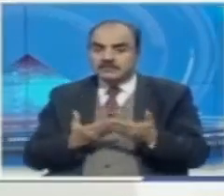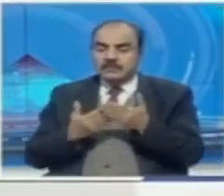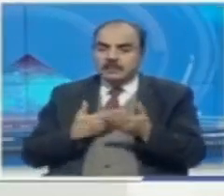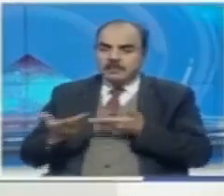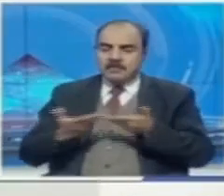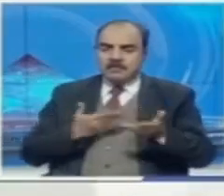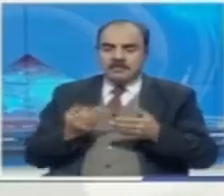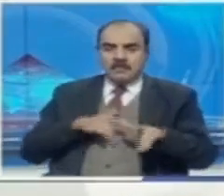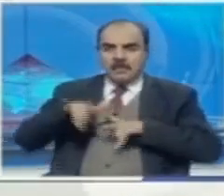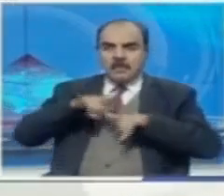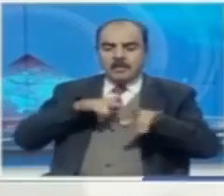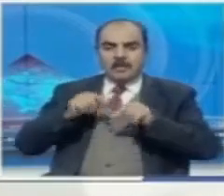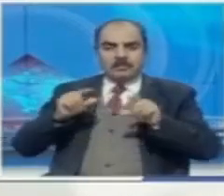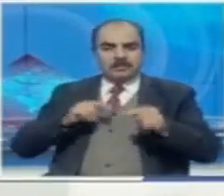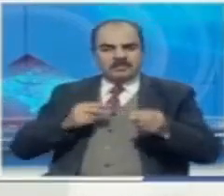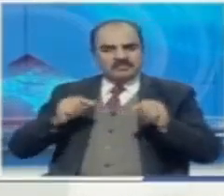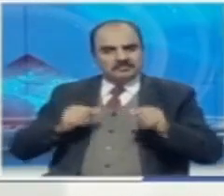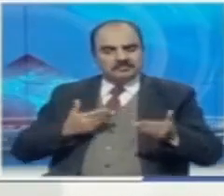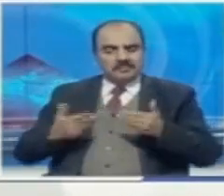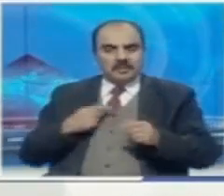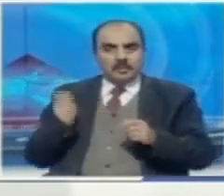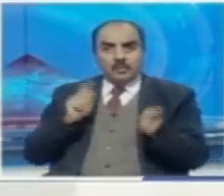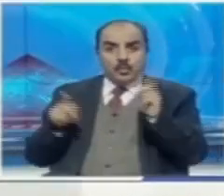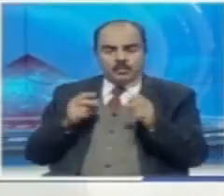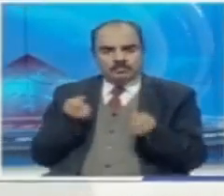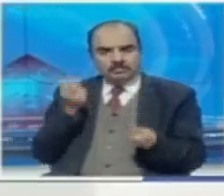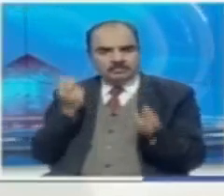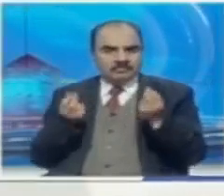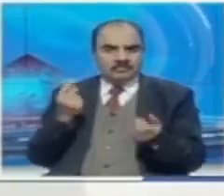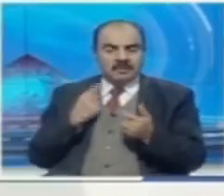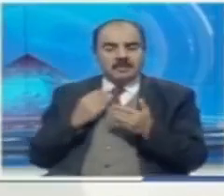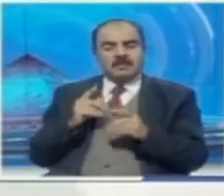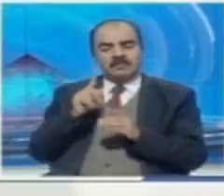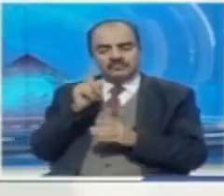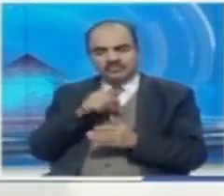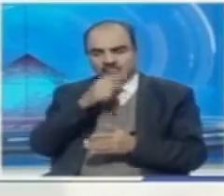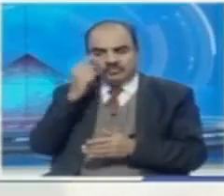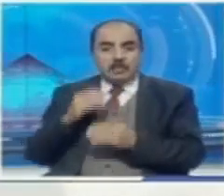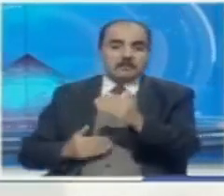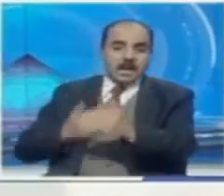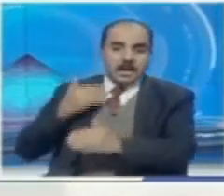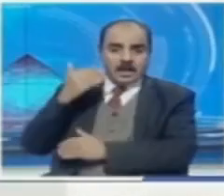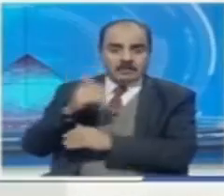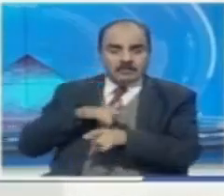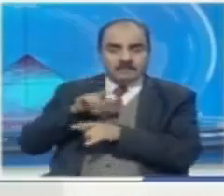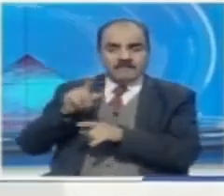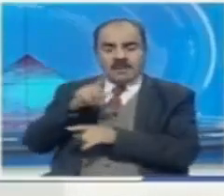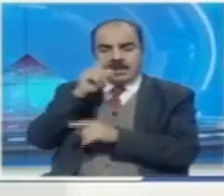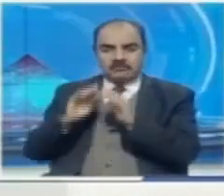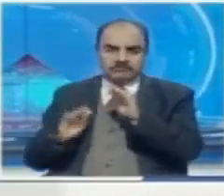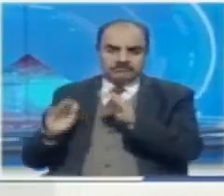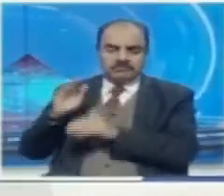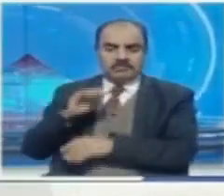للنقل الجوي. حركه النقل الجوي بتنمو يوم بعد يوم، المنتظر ان شاء الله حركه النقل الجوي العالميه تزيد في